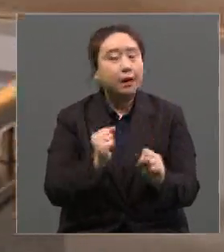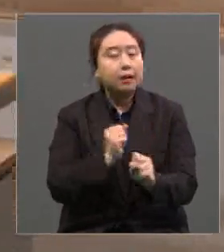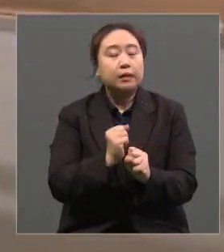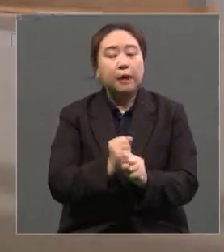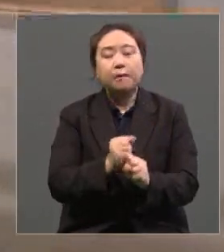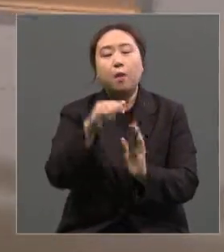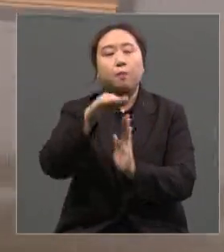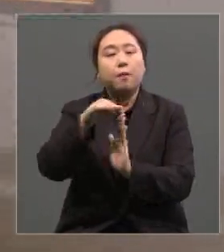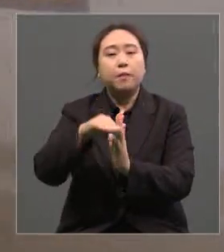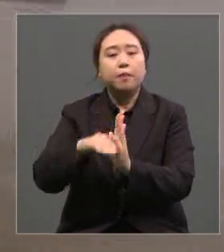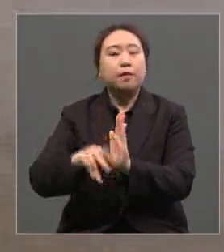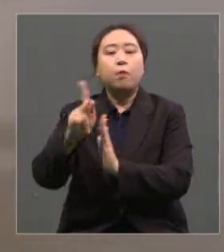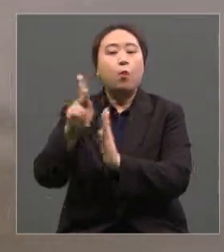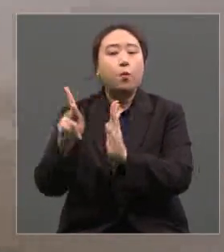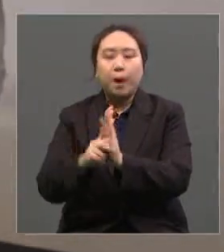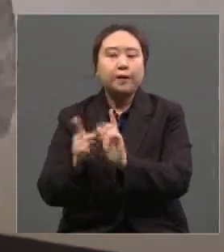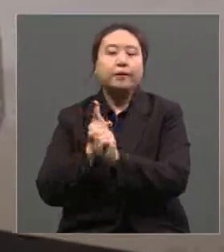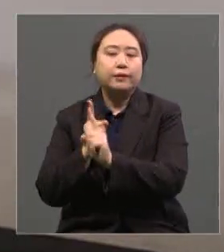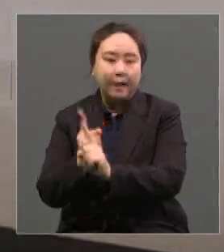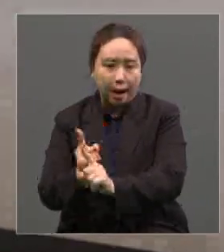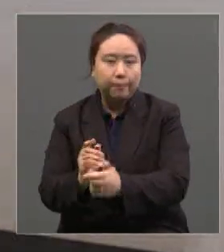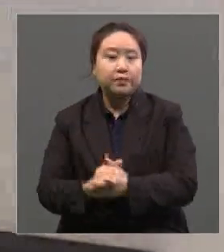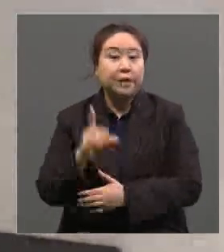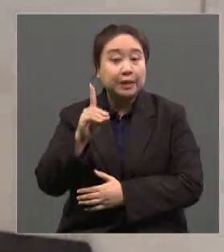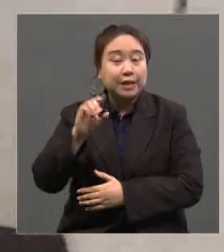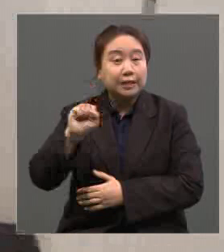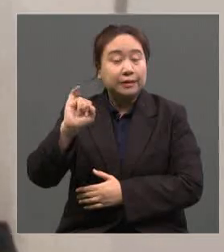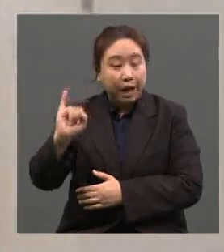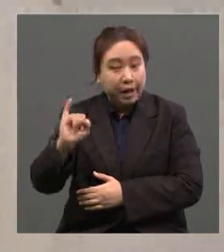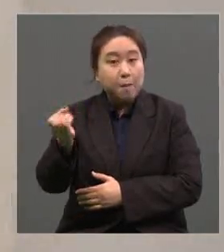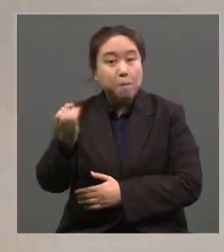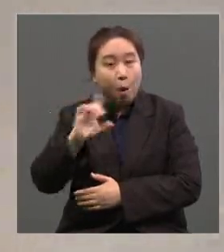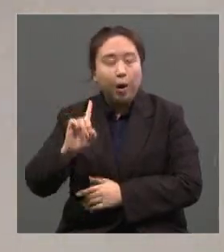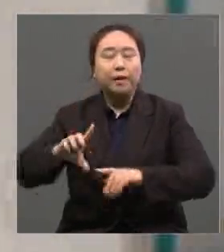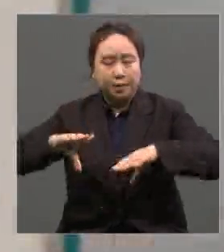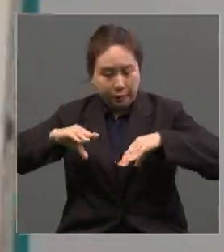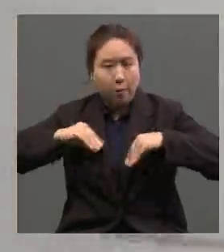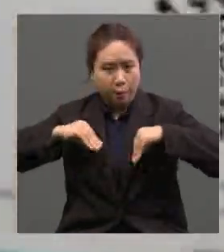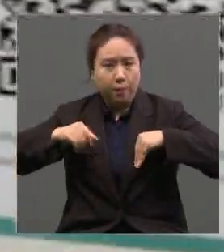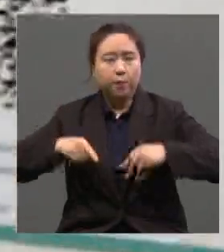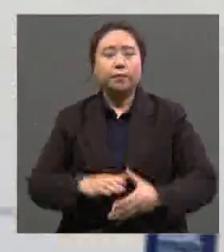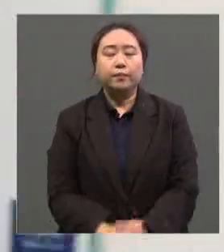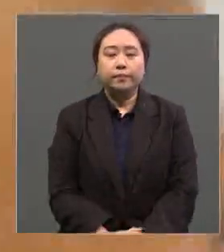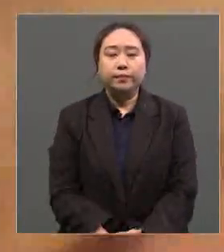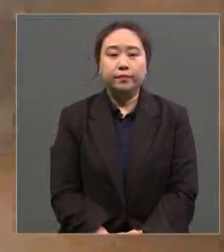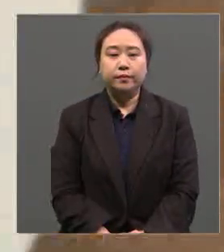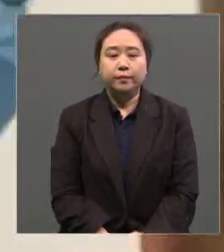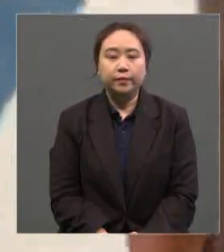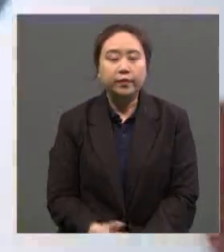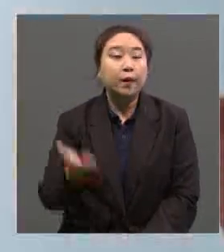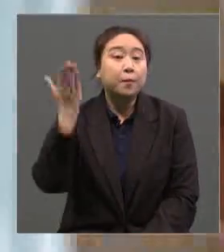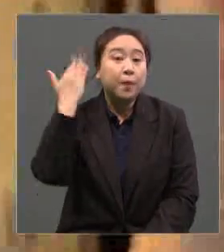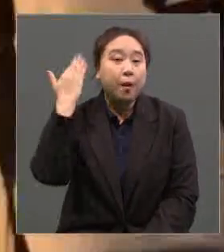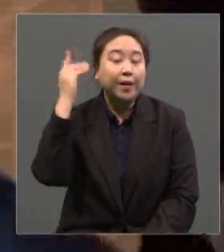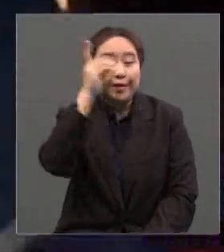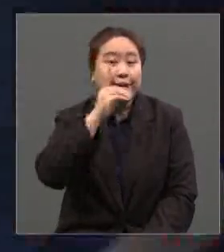ตามกระบวนการของกฎหมายแล้วก็ให้ความร่วมมือกับทาง DSI แล้วก็อัยการด้วยความบริสุทธิ์ใจที่ผ่านมานะคะสำหรับ